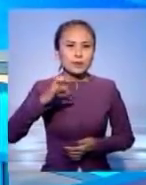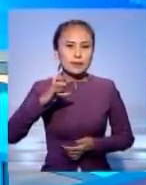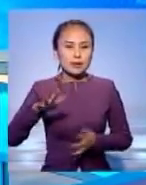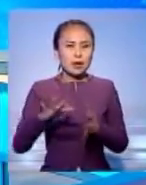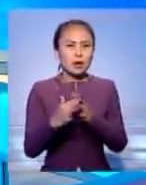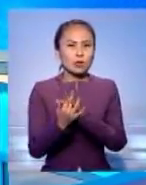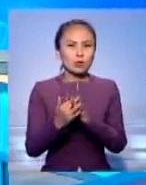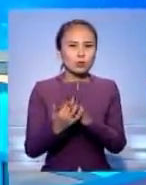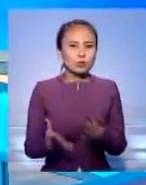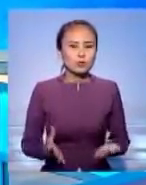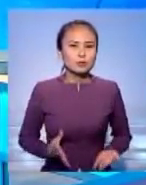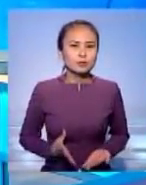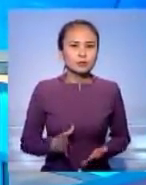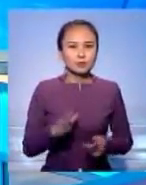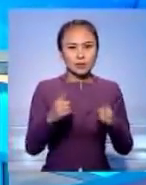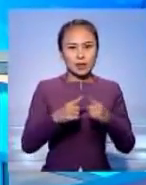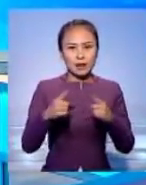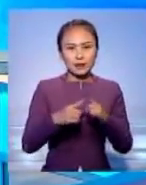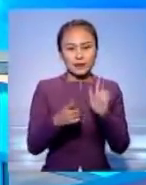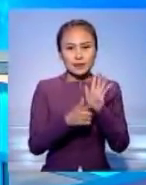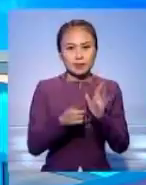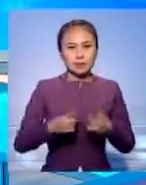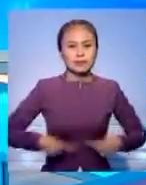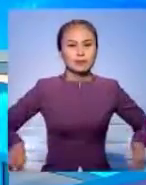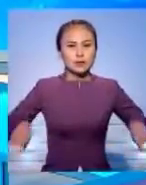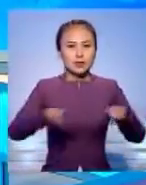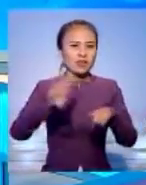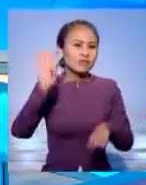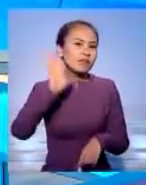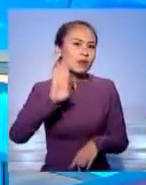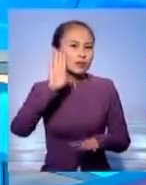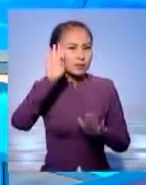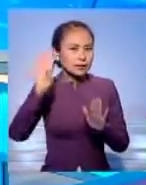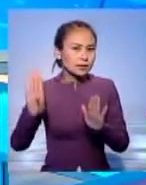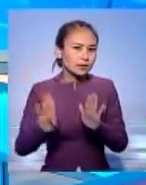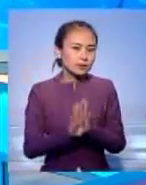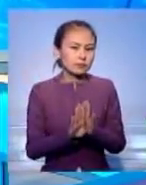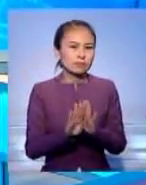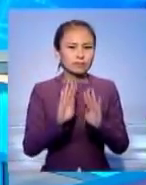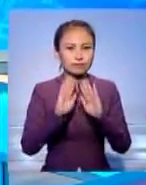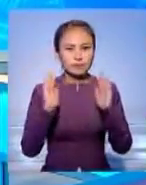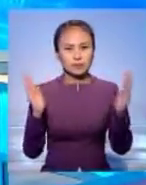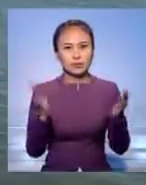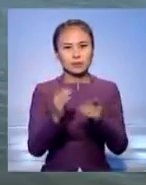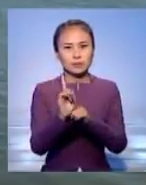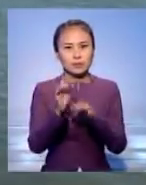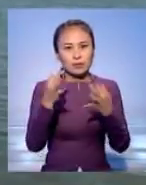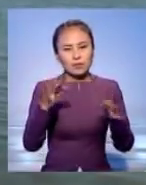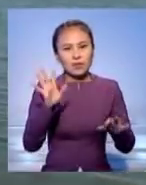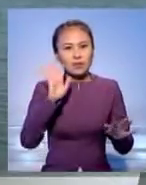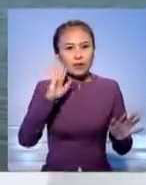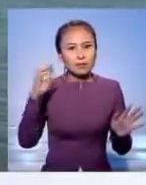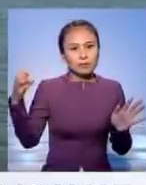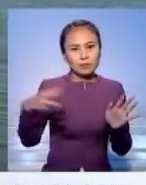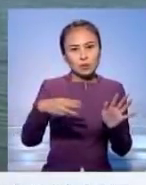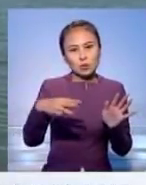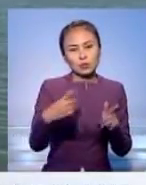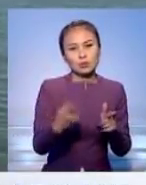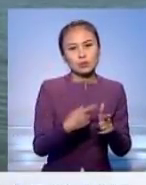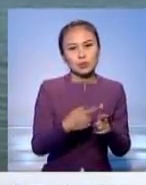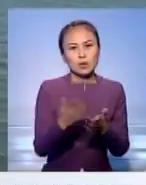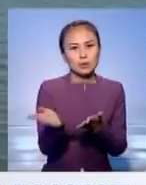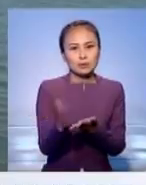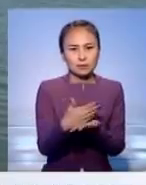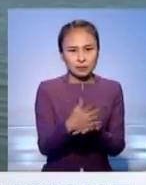жанындағы көлді жалғалған. Аумағы 7 гектар жерді алып жатқан су қоймасының айналасын қоршап, далада бейберекет ағып жатқан артезиан суларын көлге